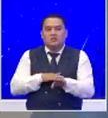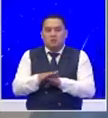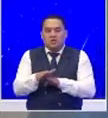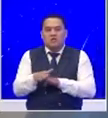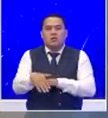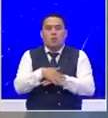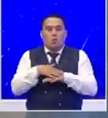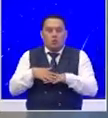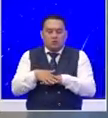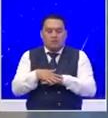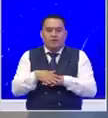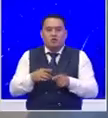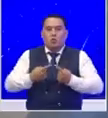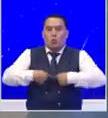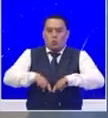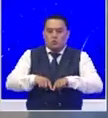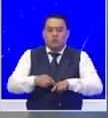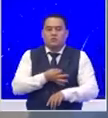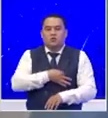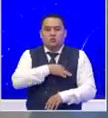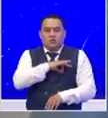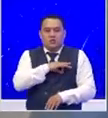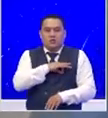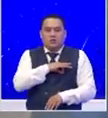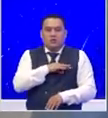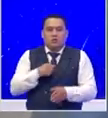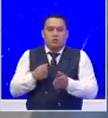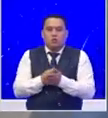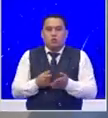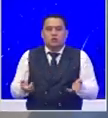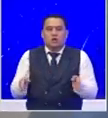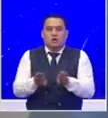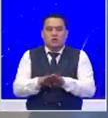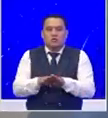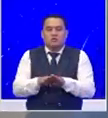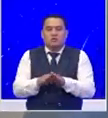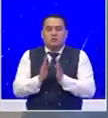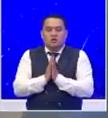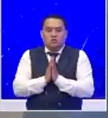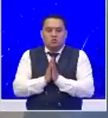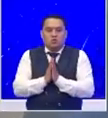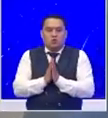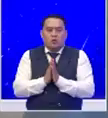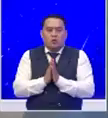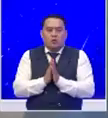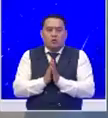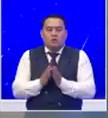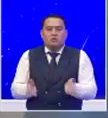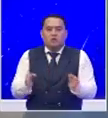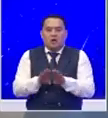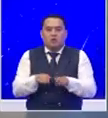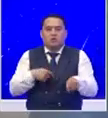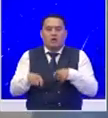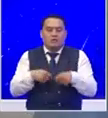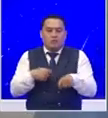органам, департаменту юстиции, не доводить до закрытия. Потому что закрытие данных